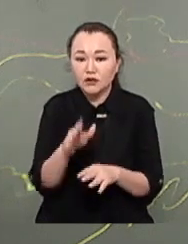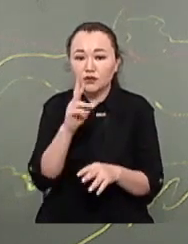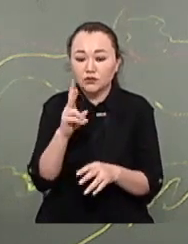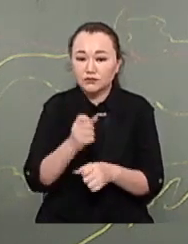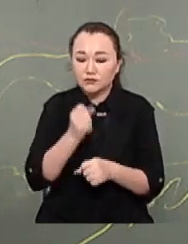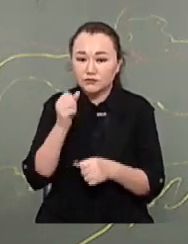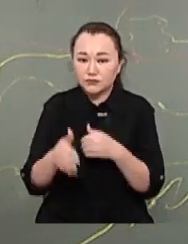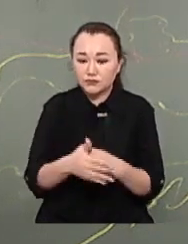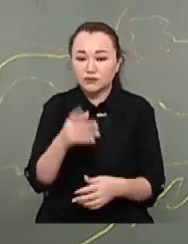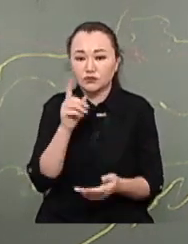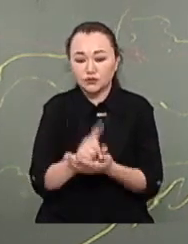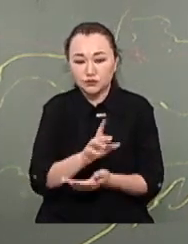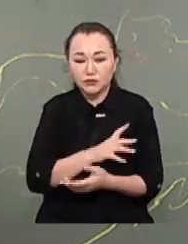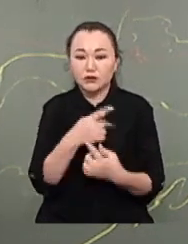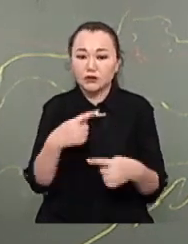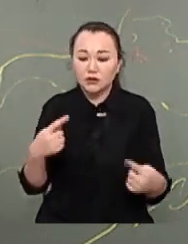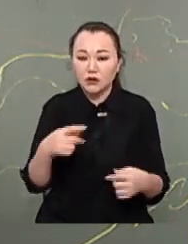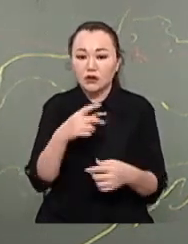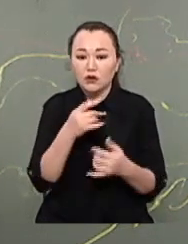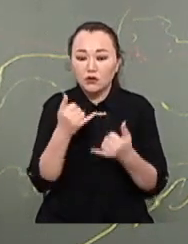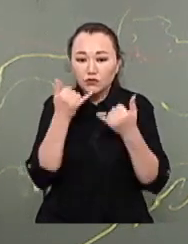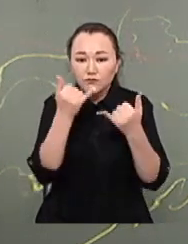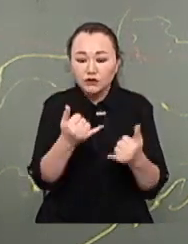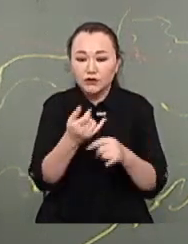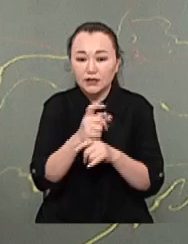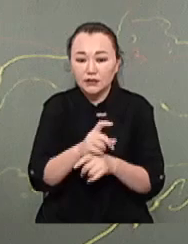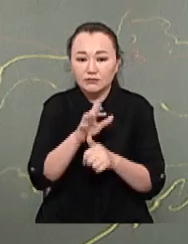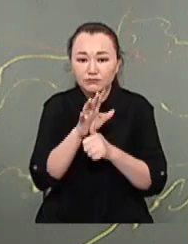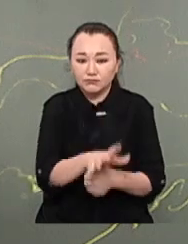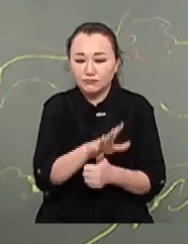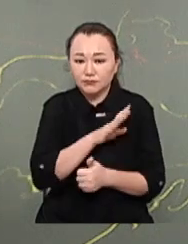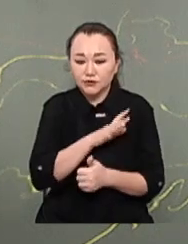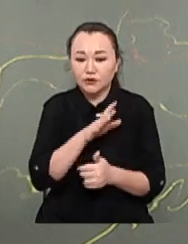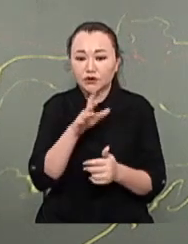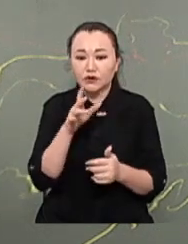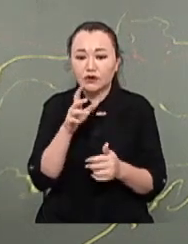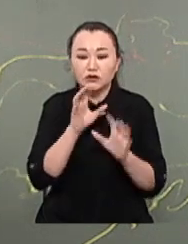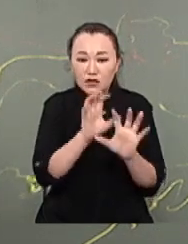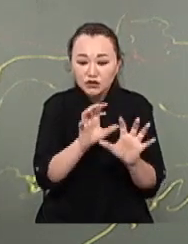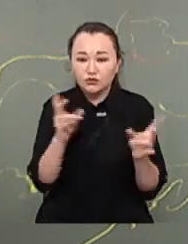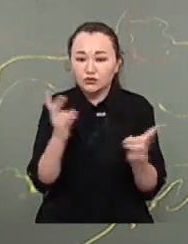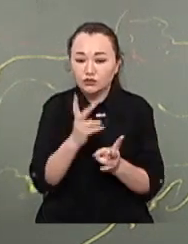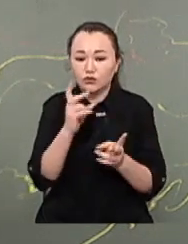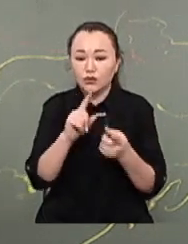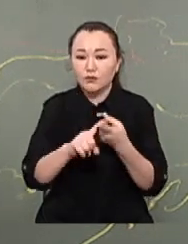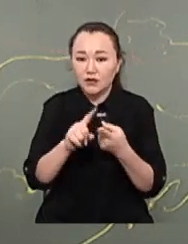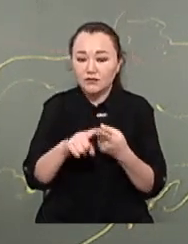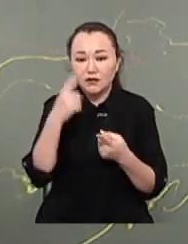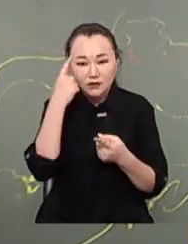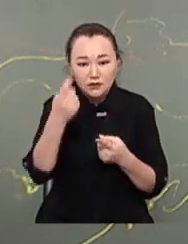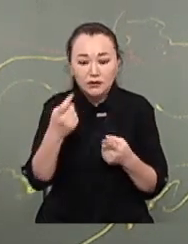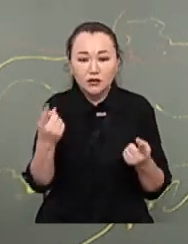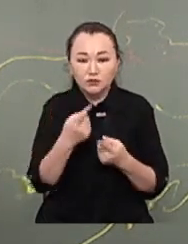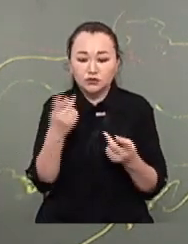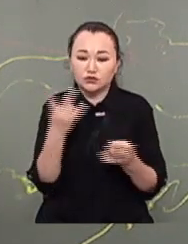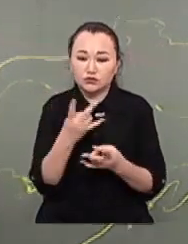жаза болғаны жөн деп санайды. Кейбірі қастерлі құндылықтарды қорғаған абзал, бірақ бірінші қателік үшін ескерту берген